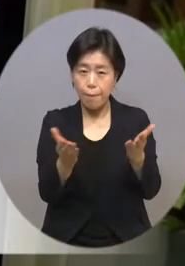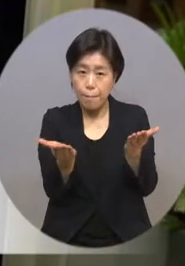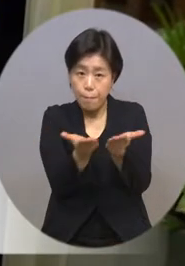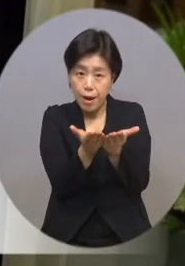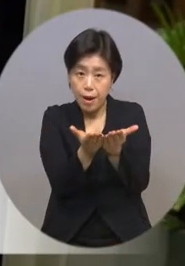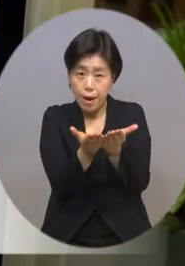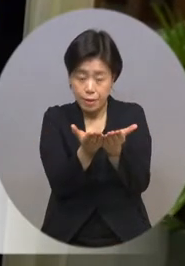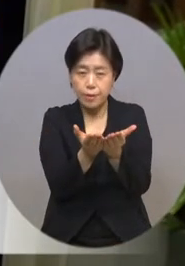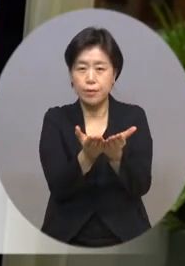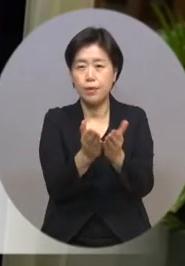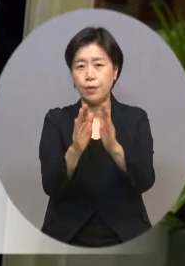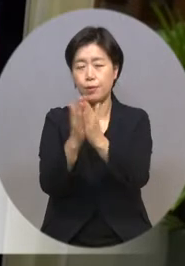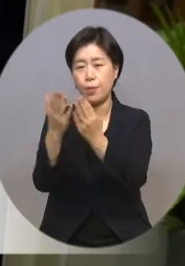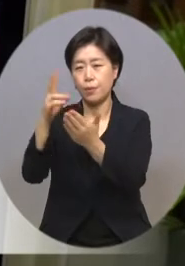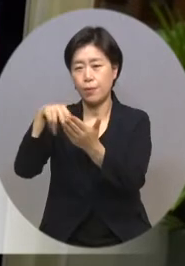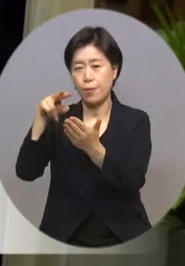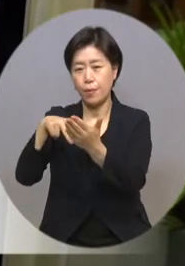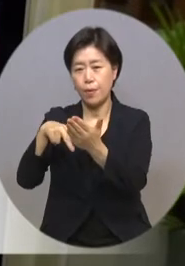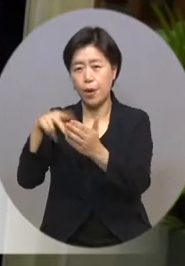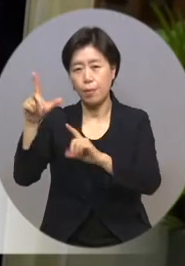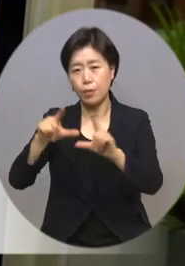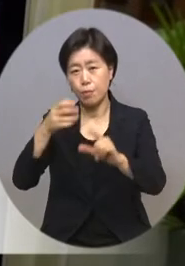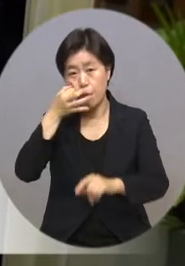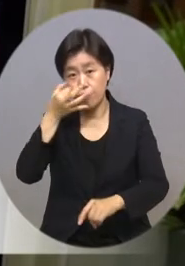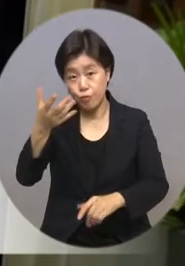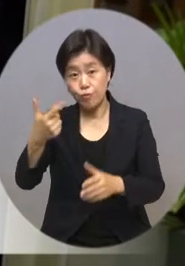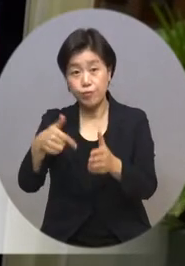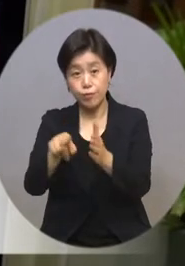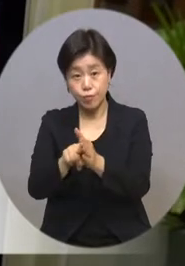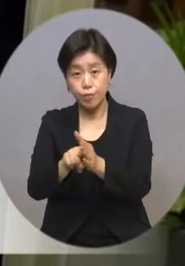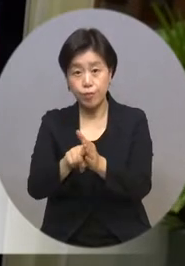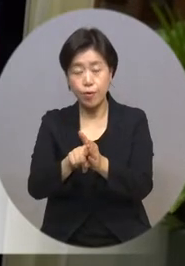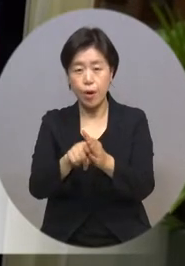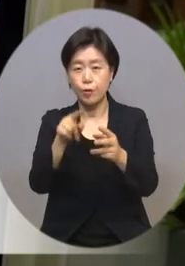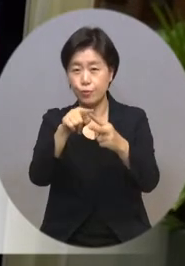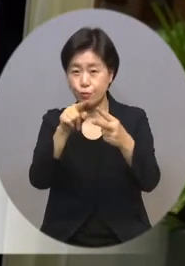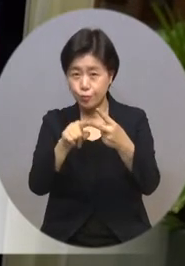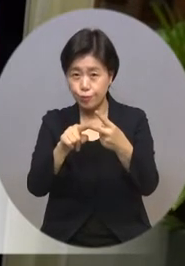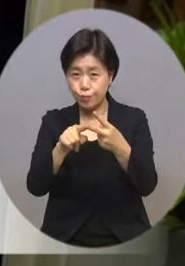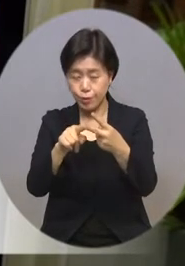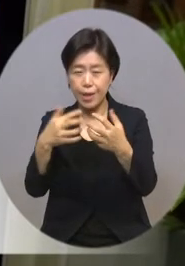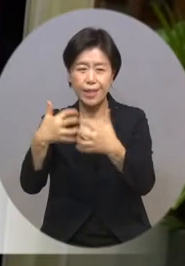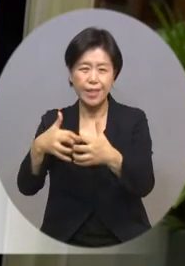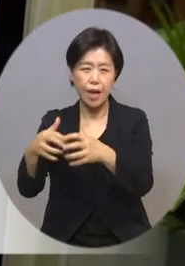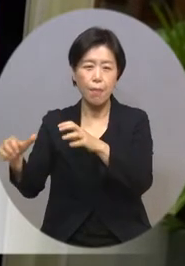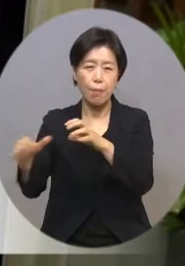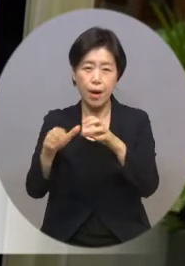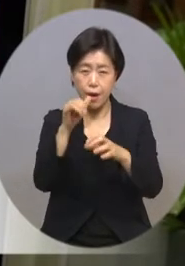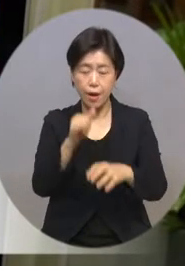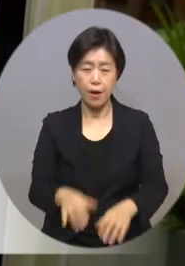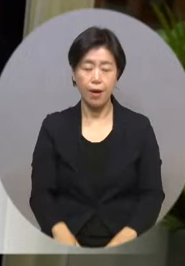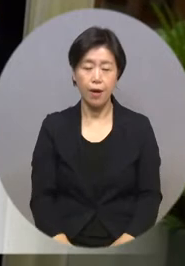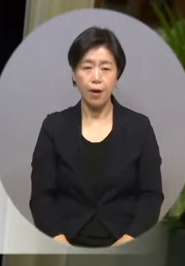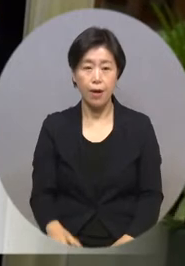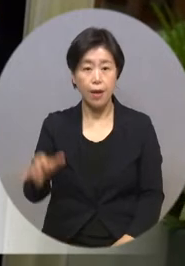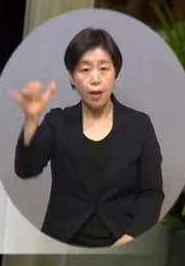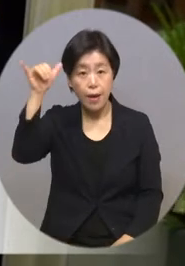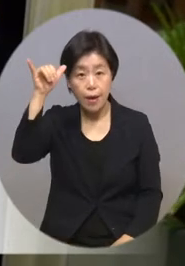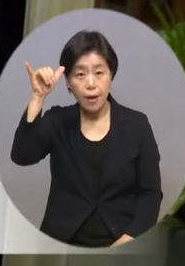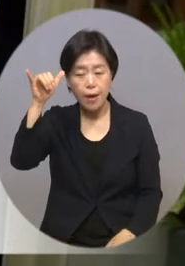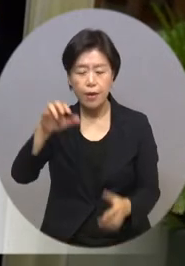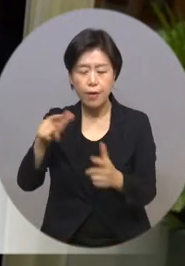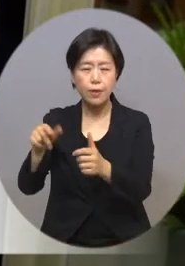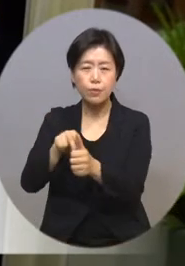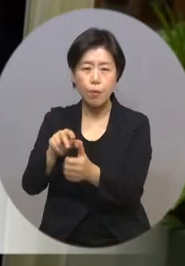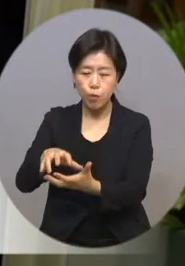김제 시립도서관에서는 플라이북 스크린과 문학 자판기를 도입하였고요. AI 기반의